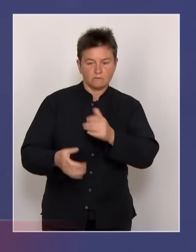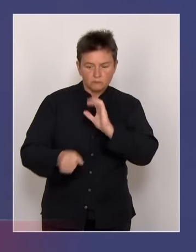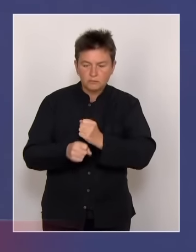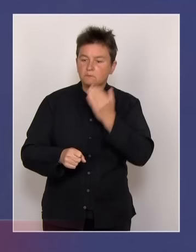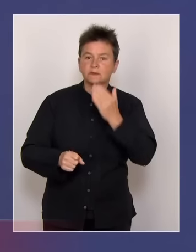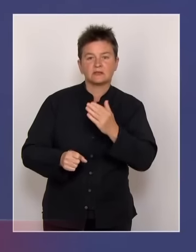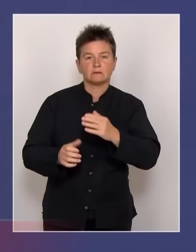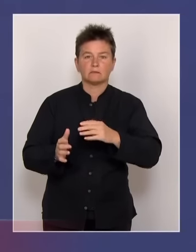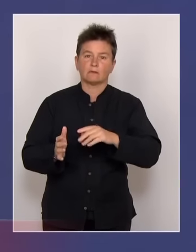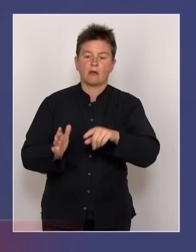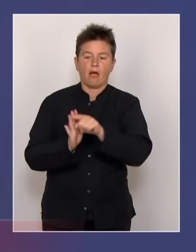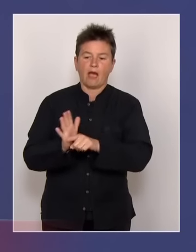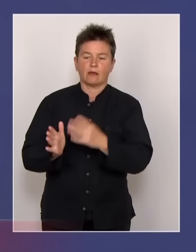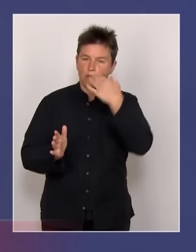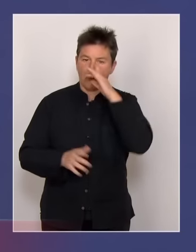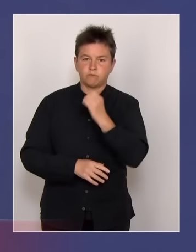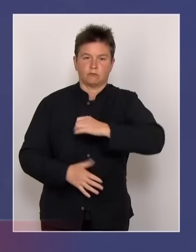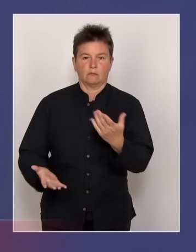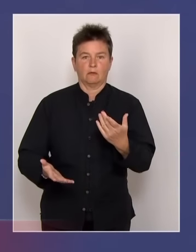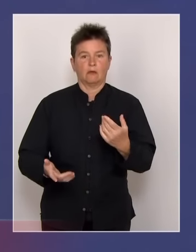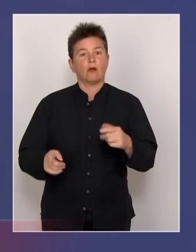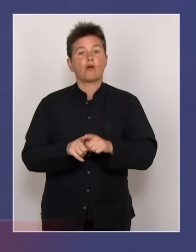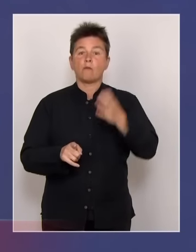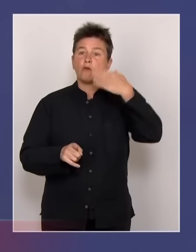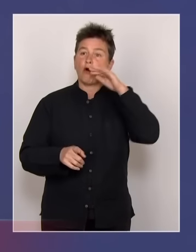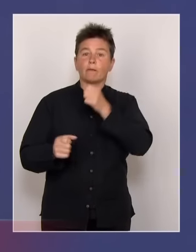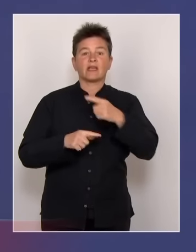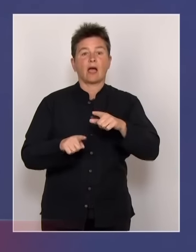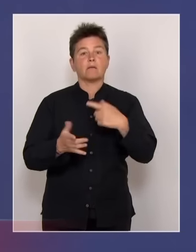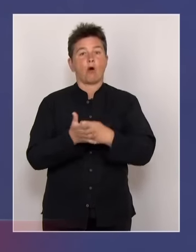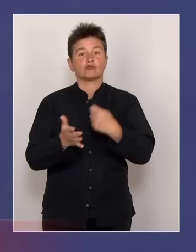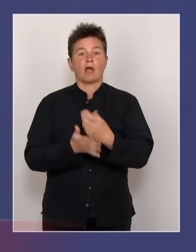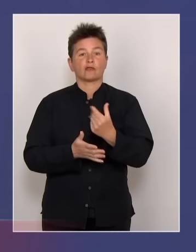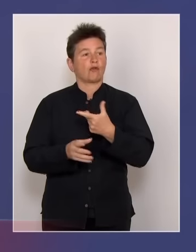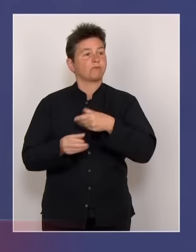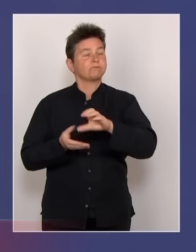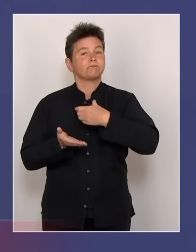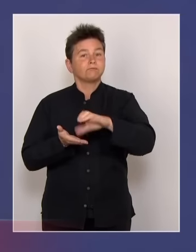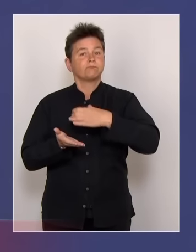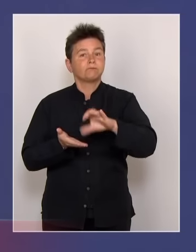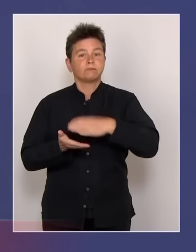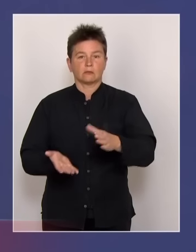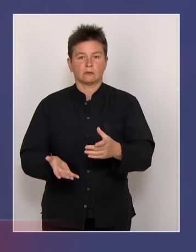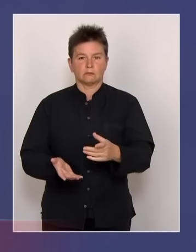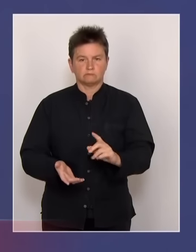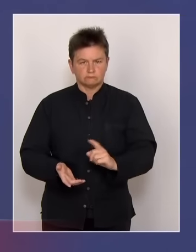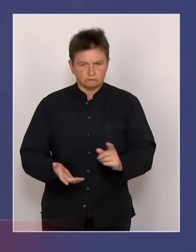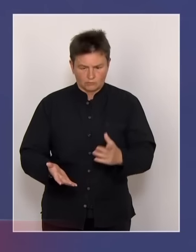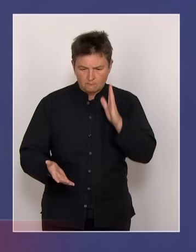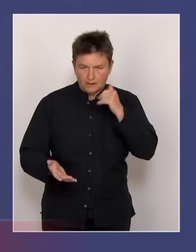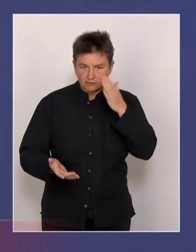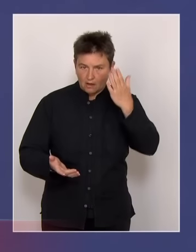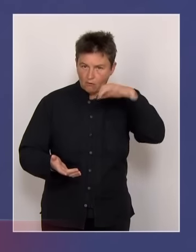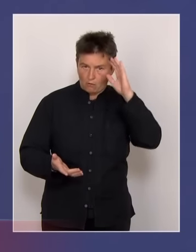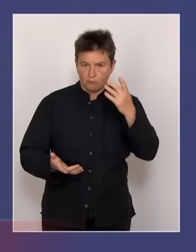quand il y a des violations graves l'Europe n'est pas un guichet dans lequel on accepte en quelque sorte de